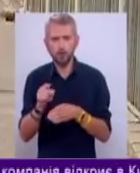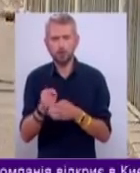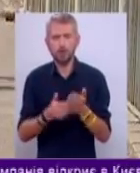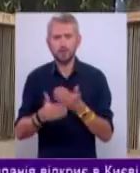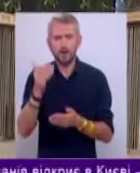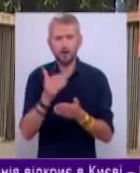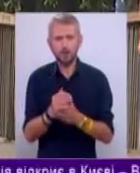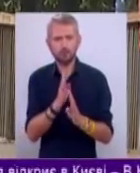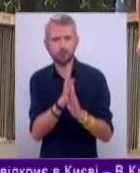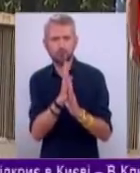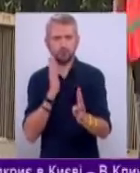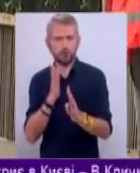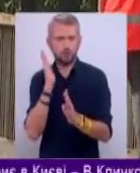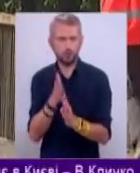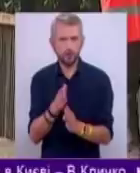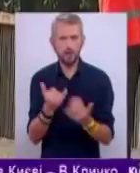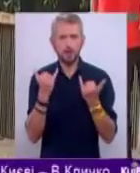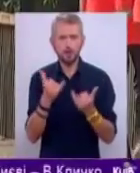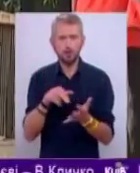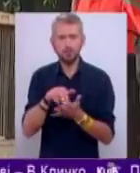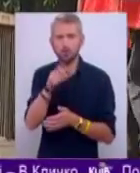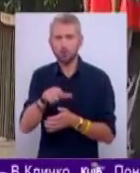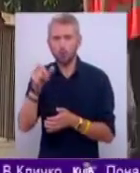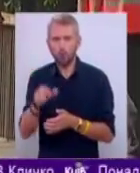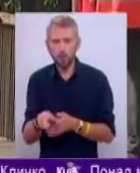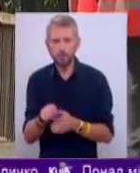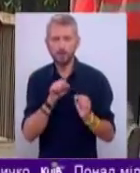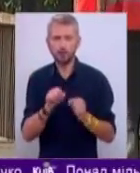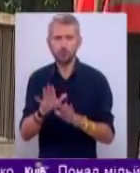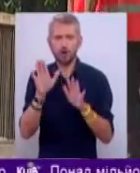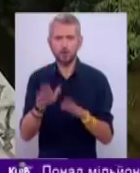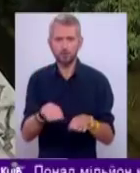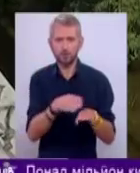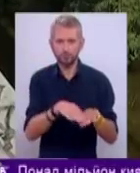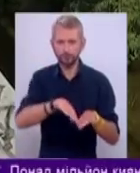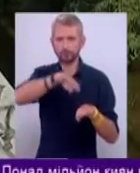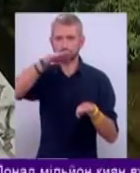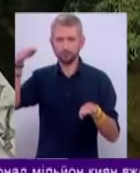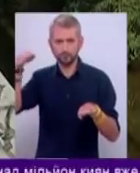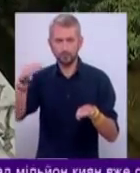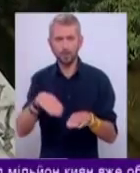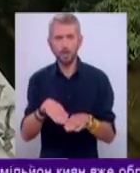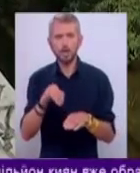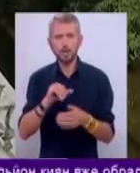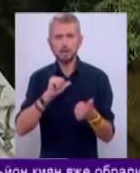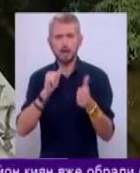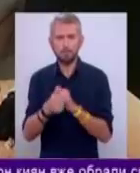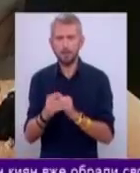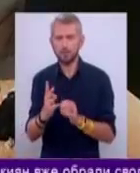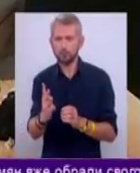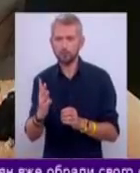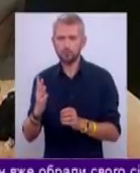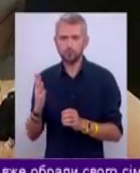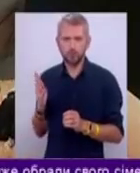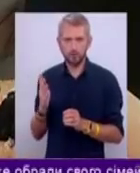відгородять від дороги відбійником, бо ж нині пішоходів захищає лише перепад висот. Замінять і перильне огородження по краю